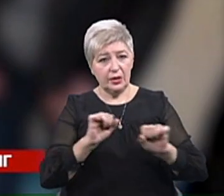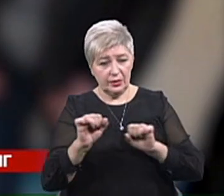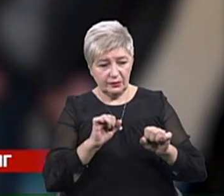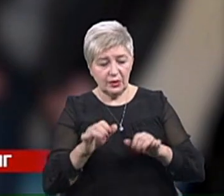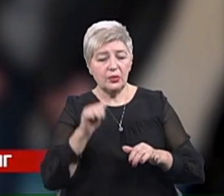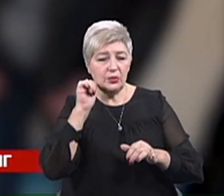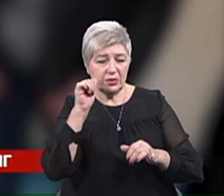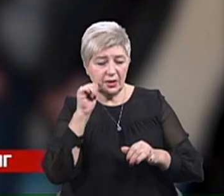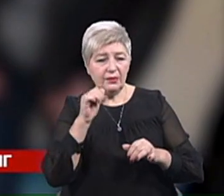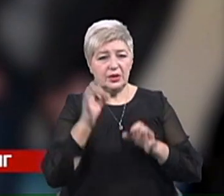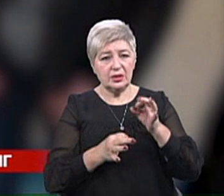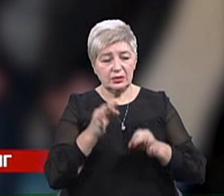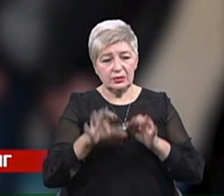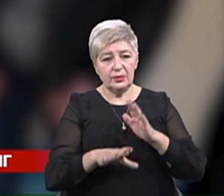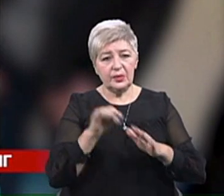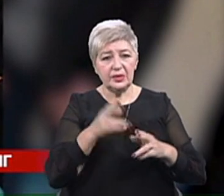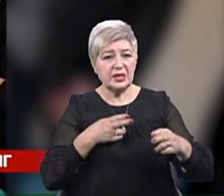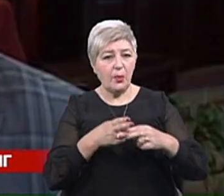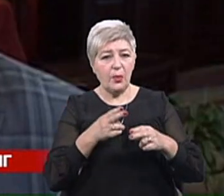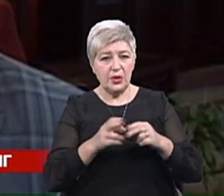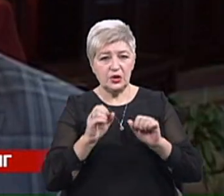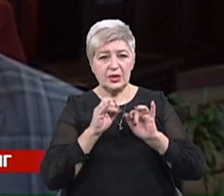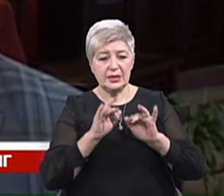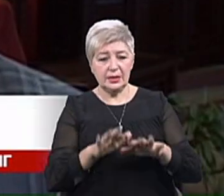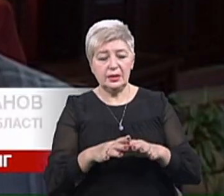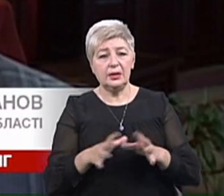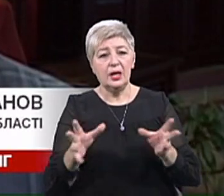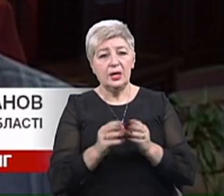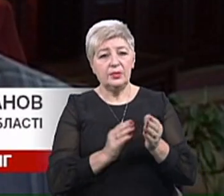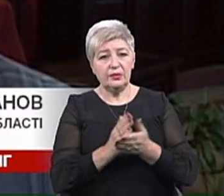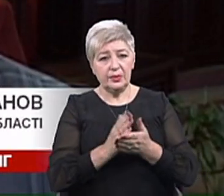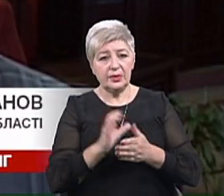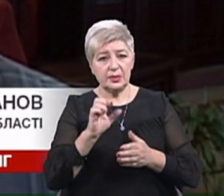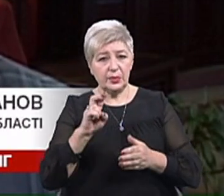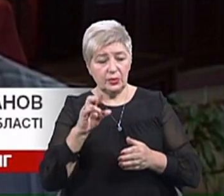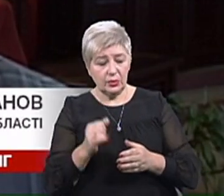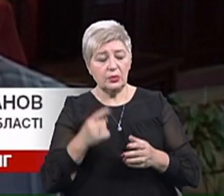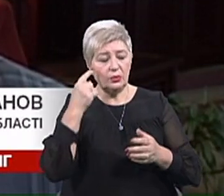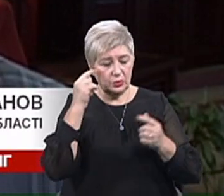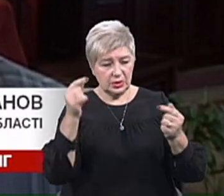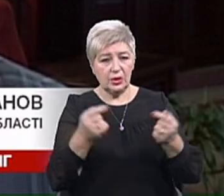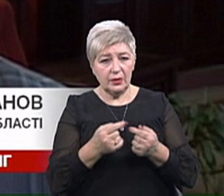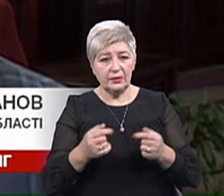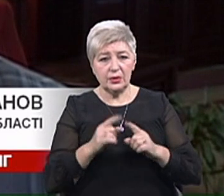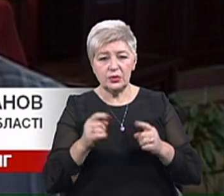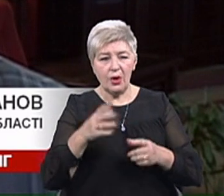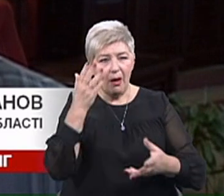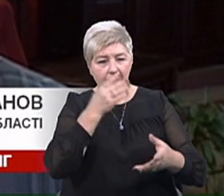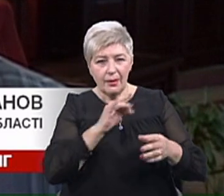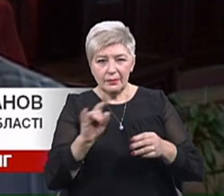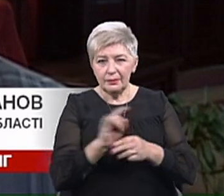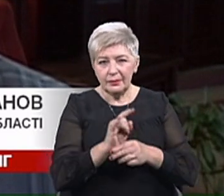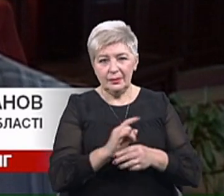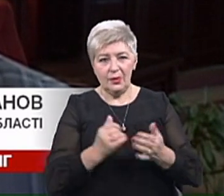завтра обиратиме запобіжний захід. Співробітники спецслужби встановили, що учасники схеми штучно завищили ціни на